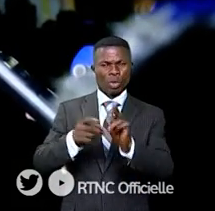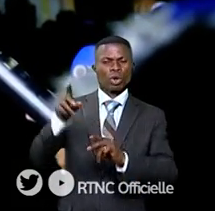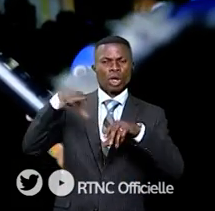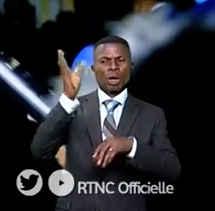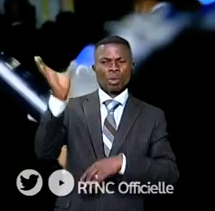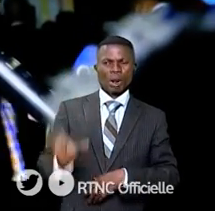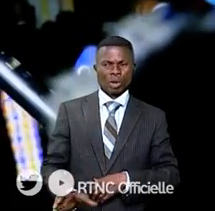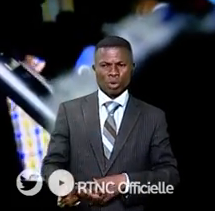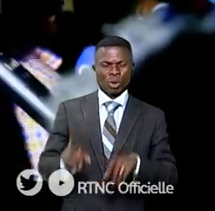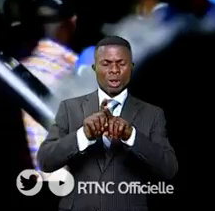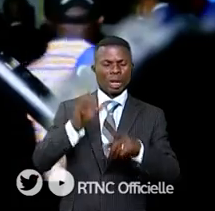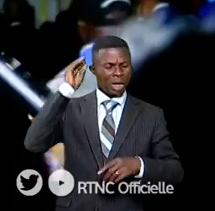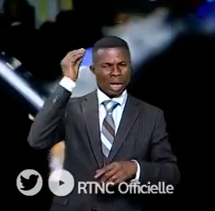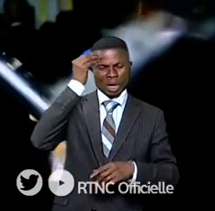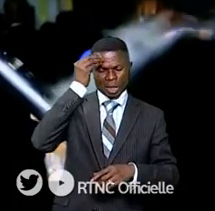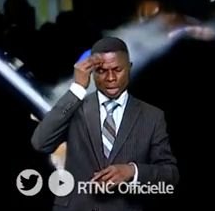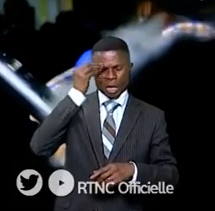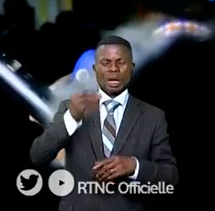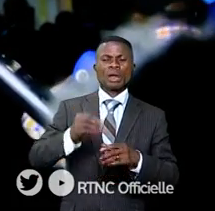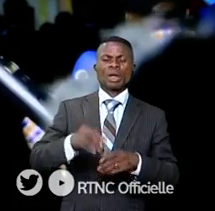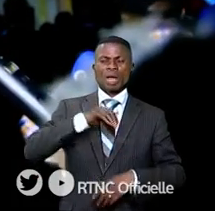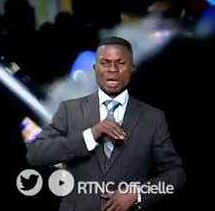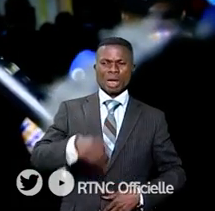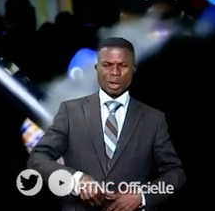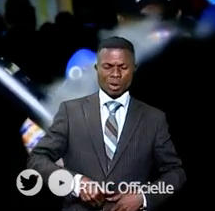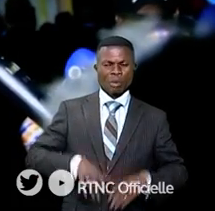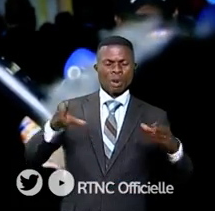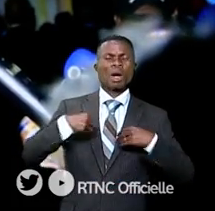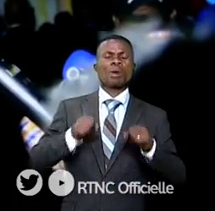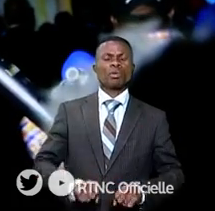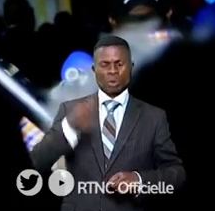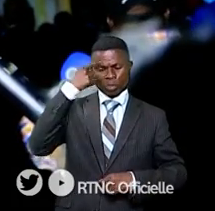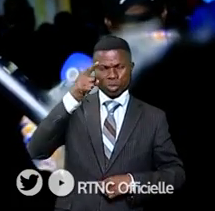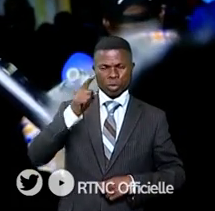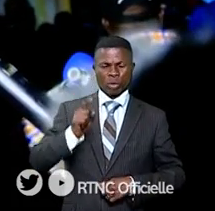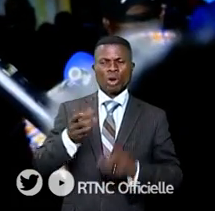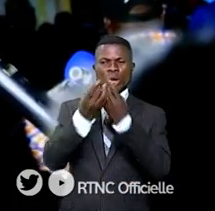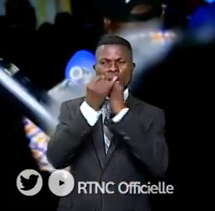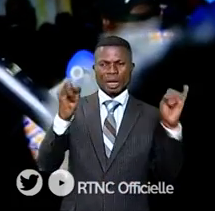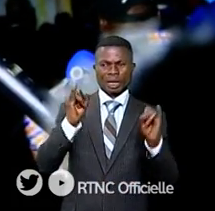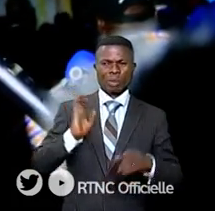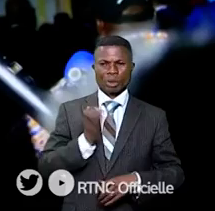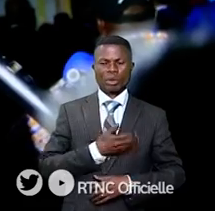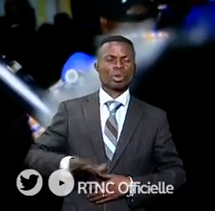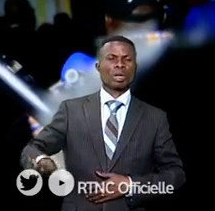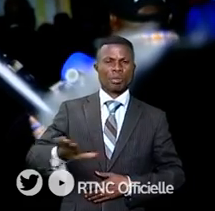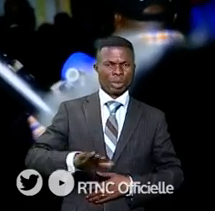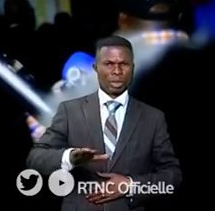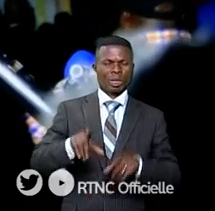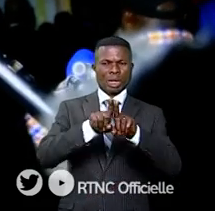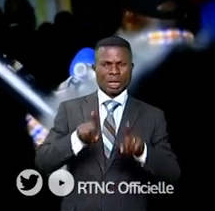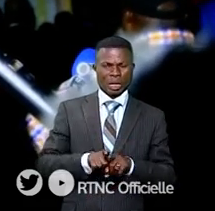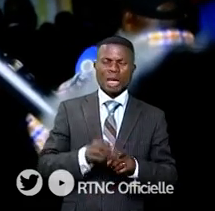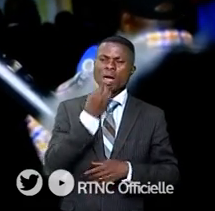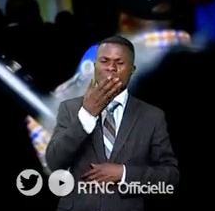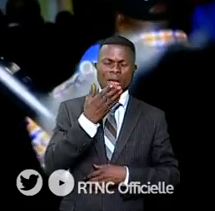et la reconnaissance à ce vaillant fils du pays qui a donné également de sa vie pour que nous puissions obtenir l'indépendance et qui a été un